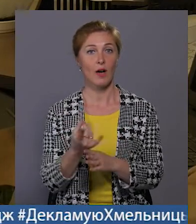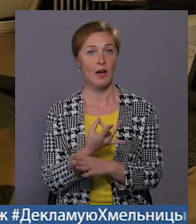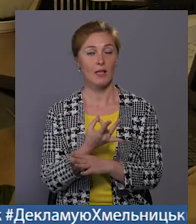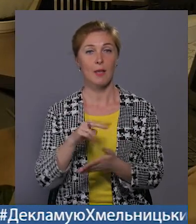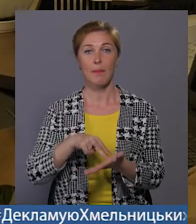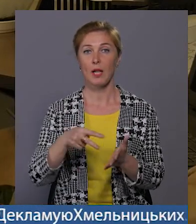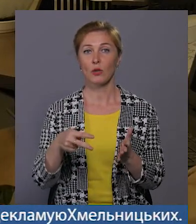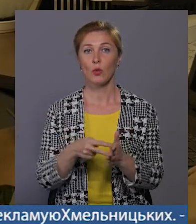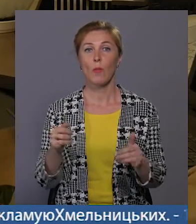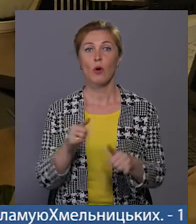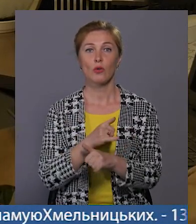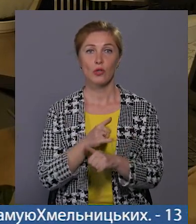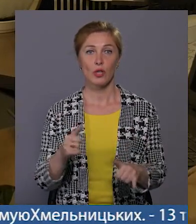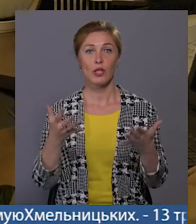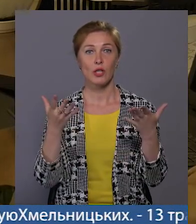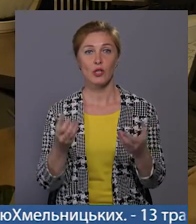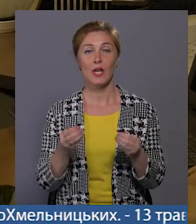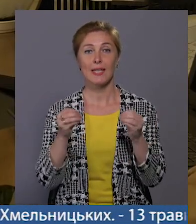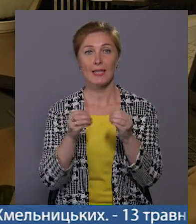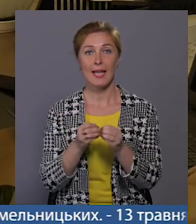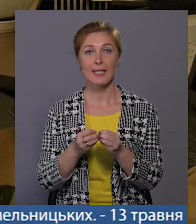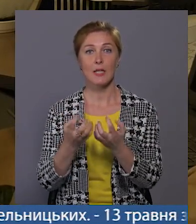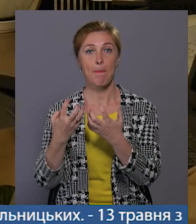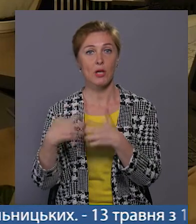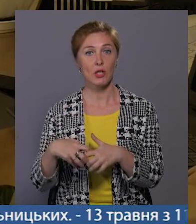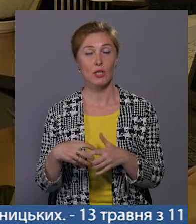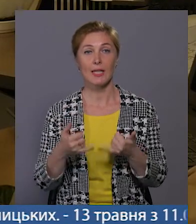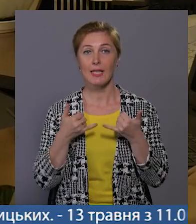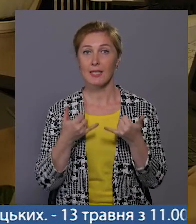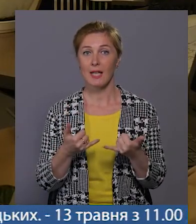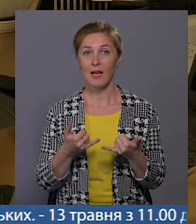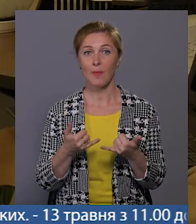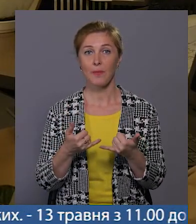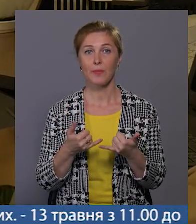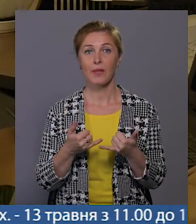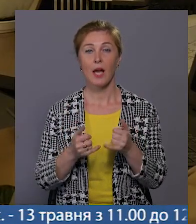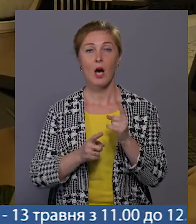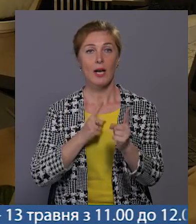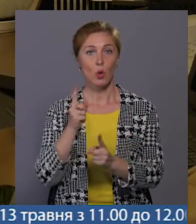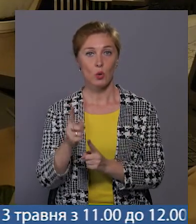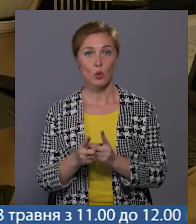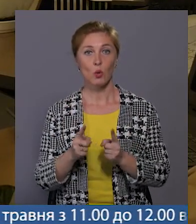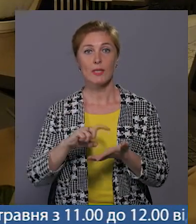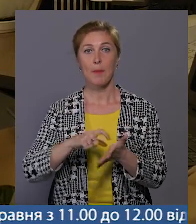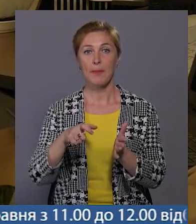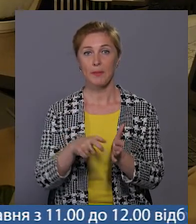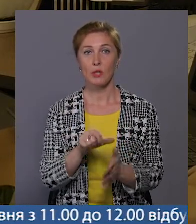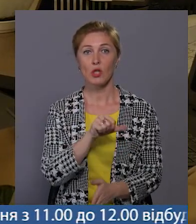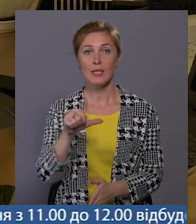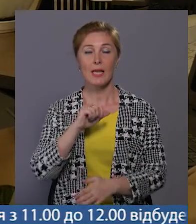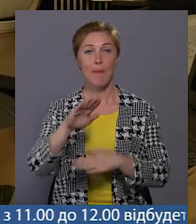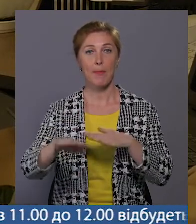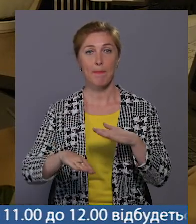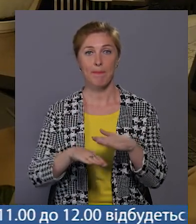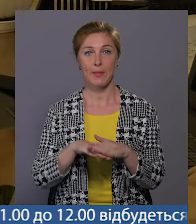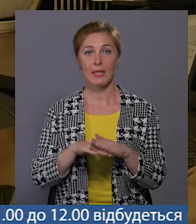плануємо розширення ще на 10 машин. І зараз якраз йде процес реконструкції приміщення саме